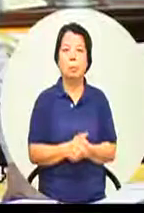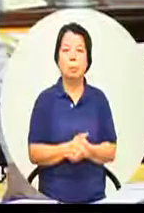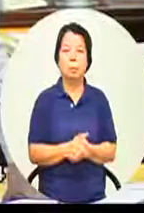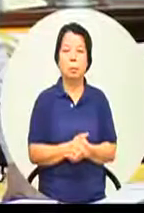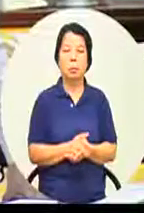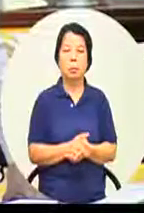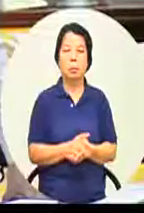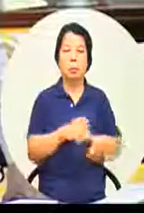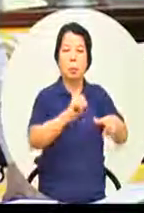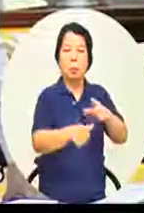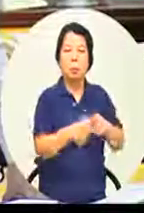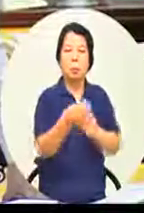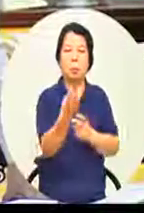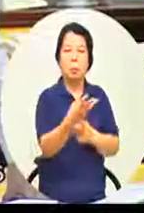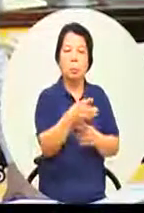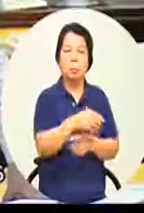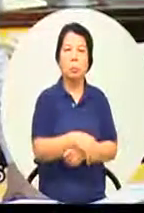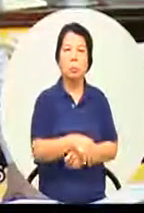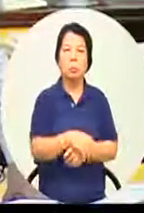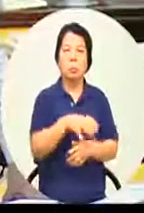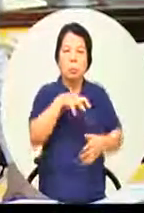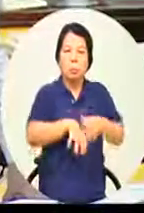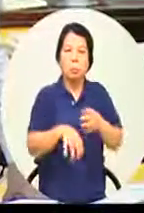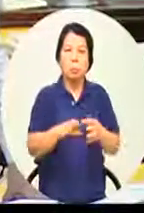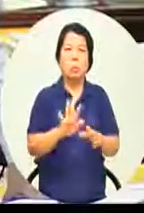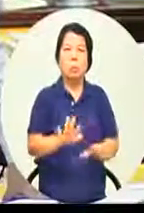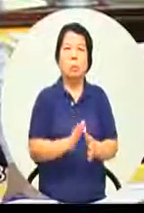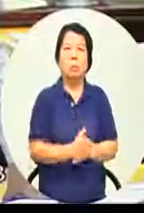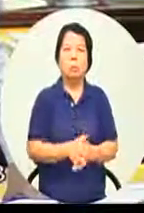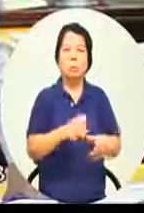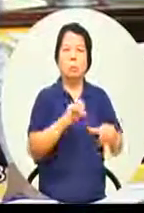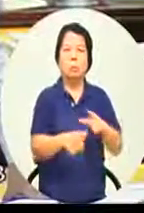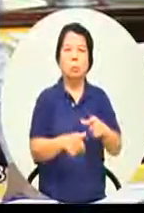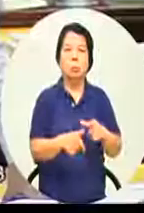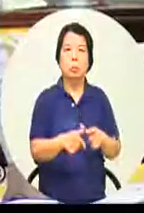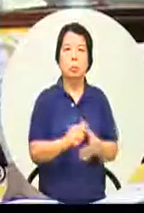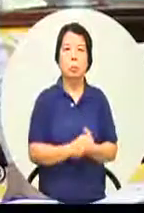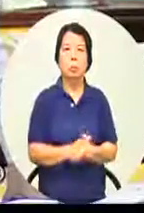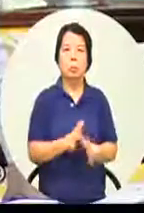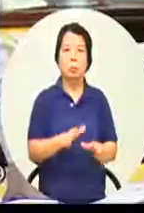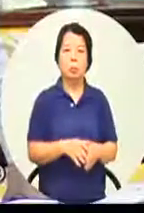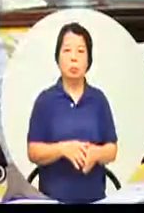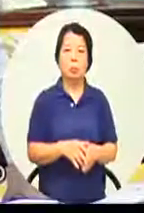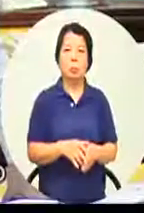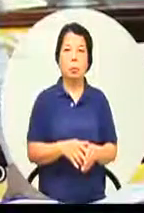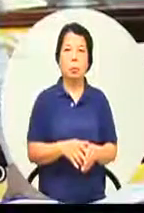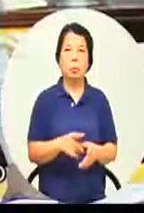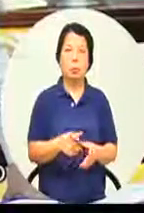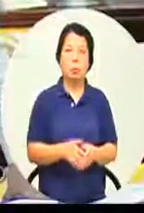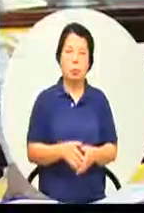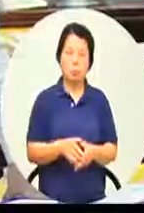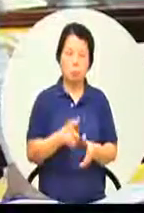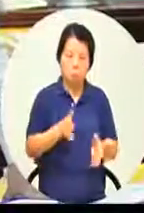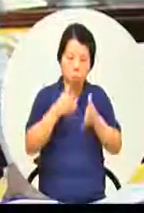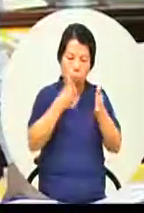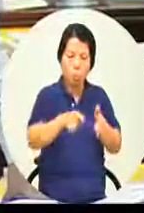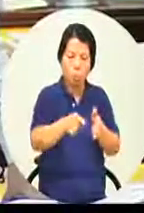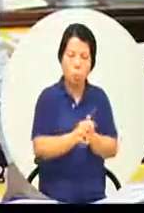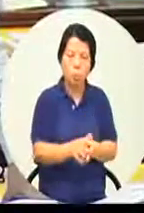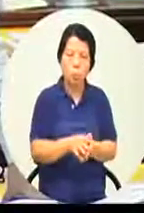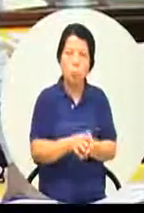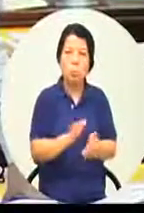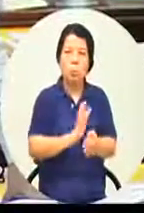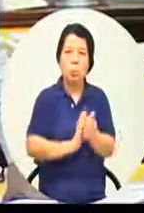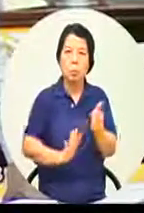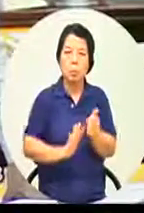厂商里面，或许有厂商其实在接下来是做这个部分的时候，其实是涉及到